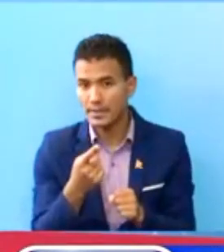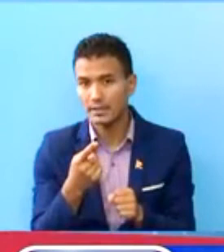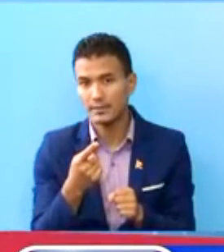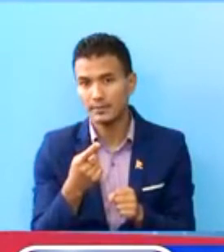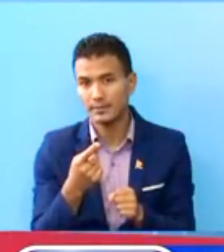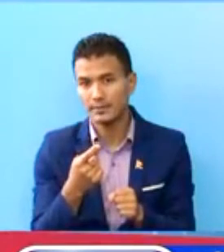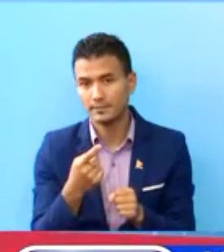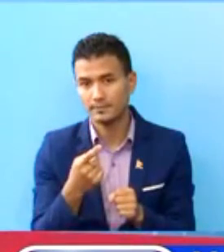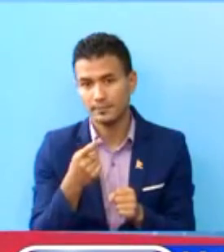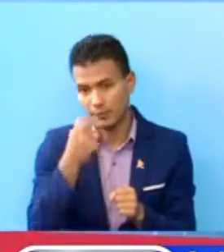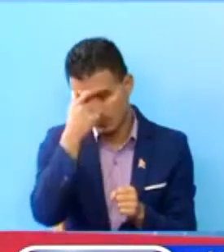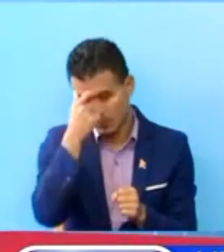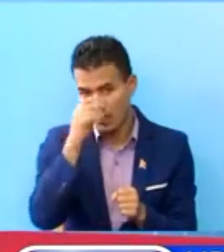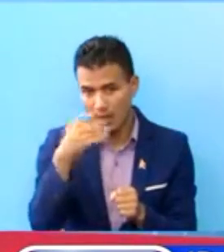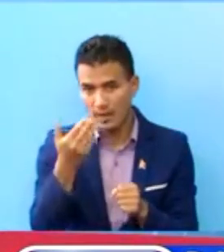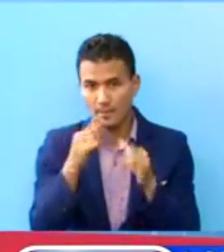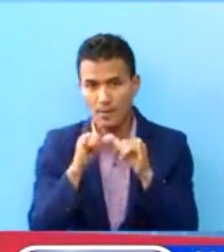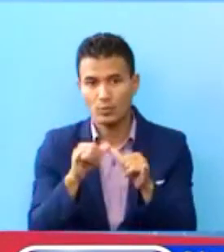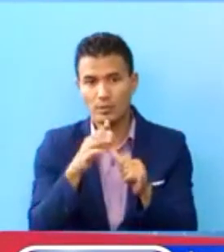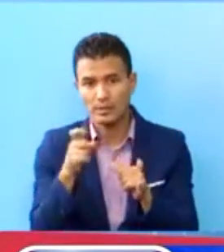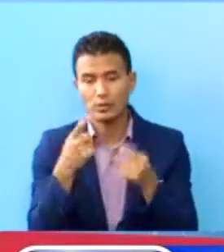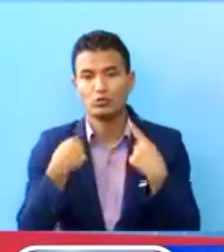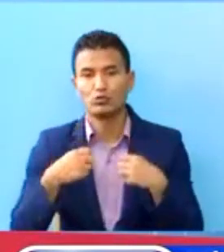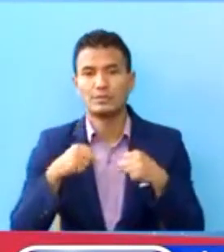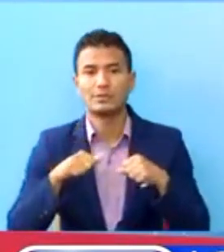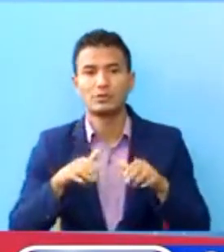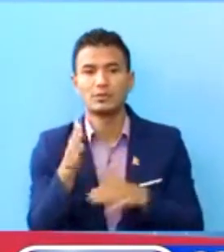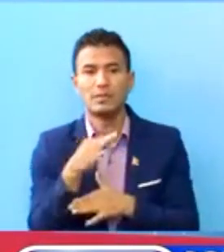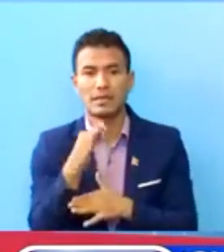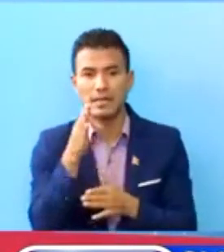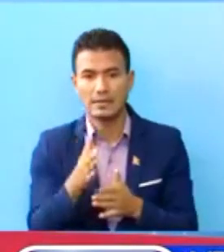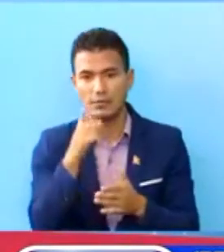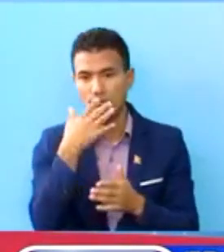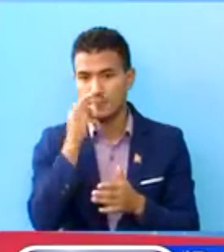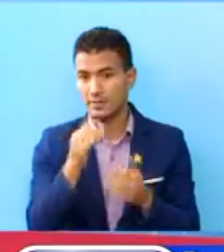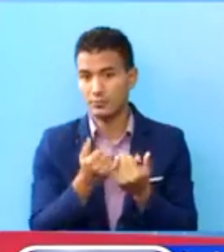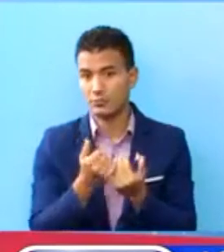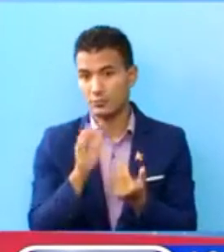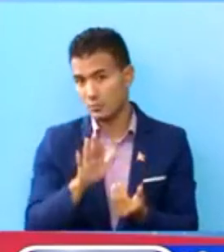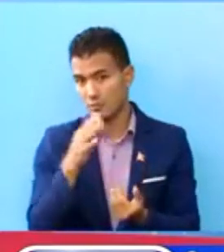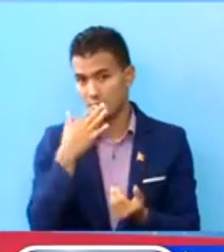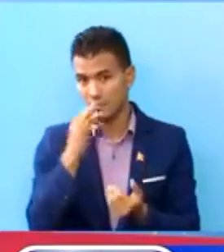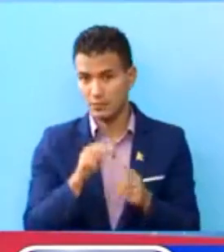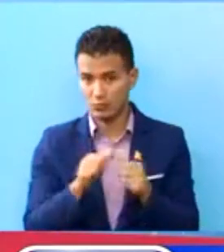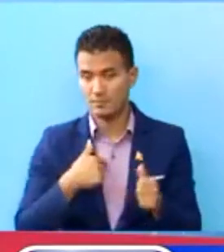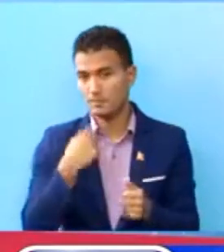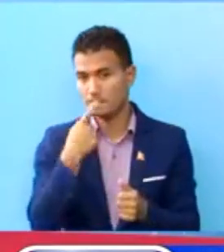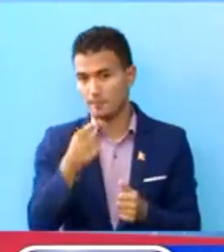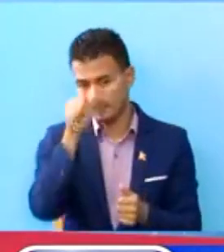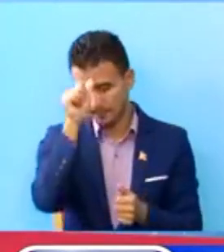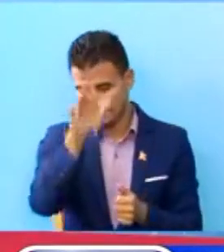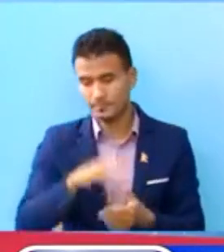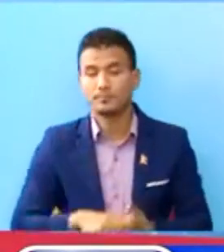चाहिँ समस्यालाई सम्बोधनको लागि स्वास्थ्य तथा जनसङ्ख्या मन्त्रालयले एउटा निर्णय गरेको छ। यो निर्णय चाहिँ म यहाँ पढेर